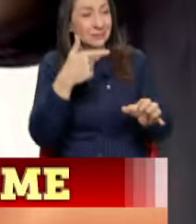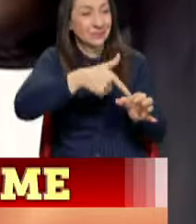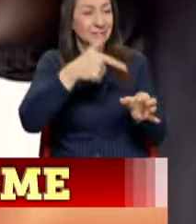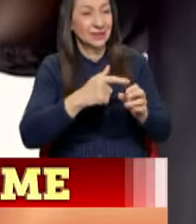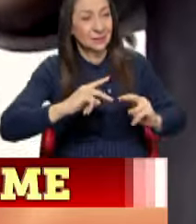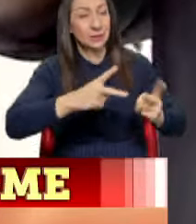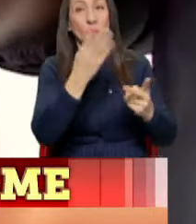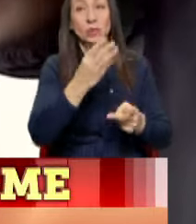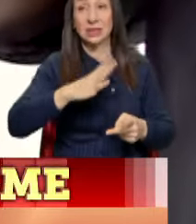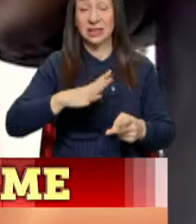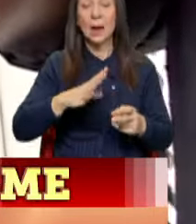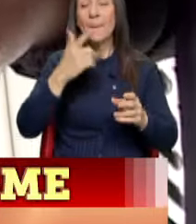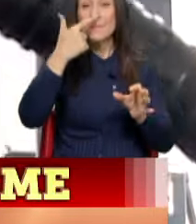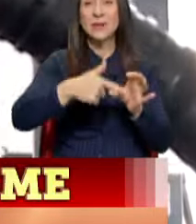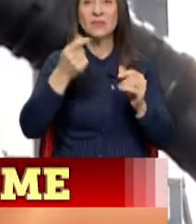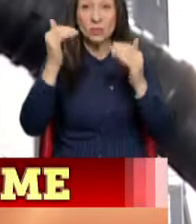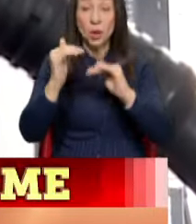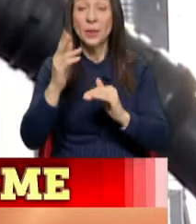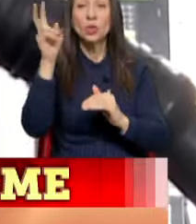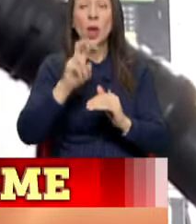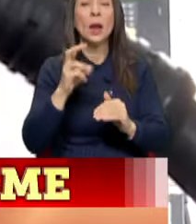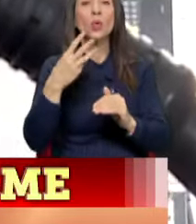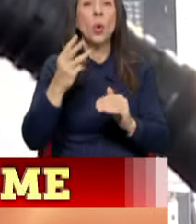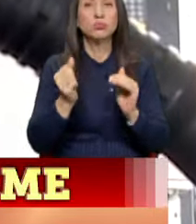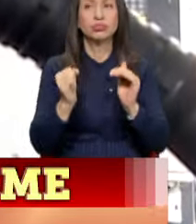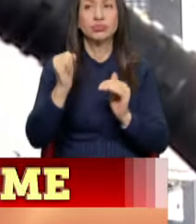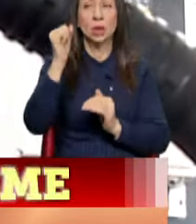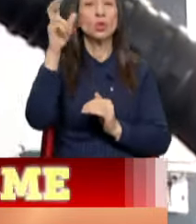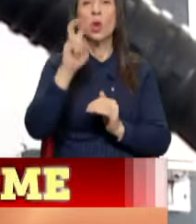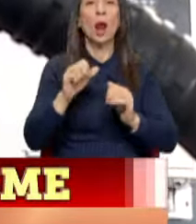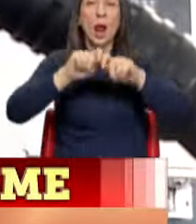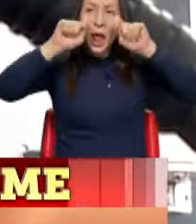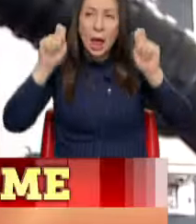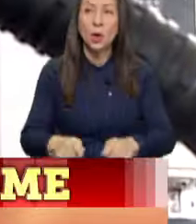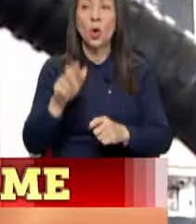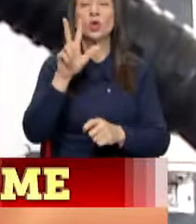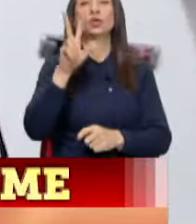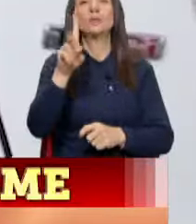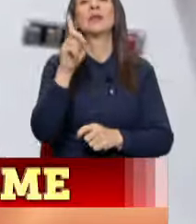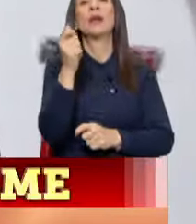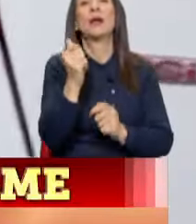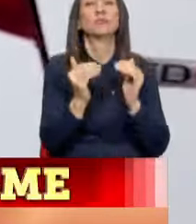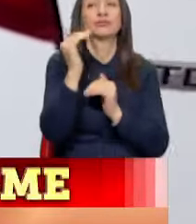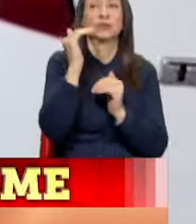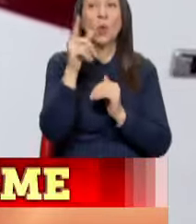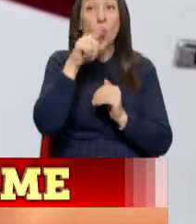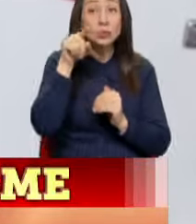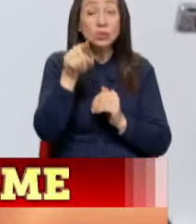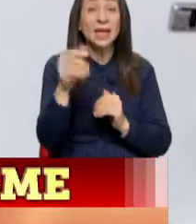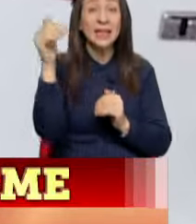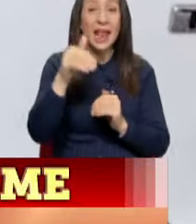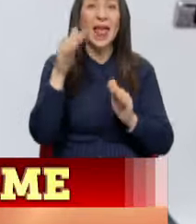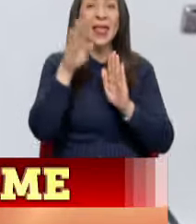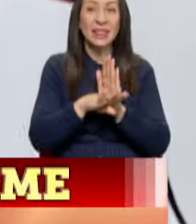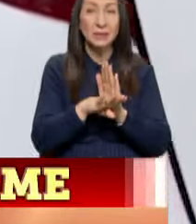istedi Ham Petrol fiyatları düştü ancak döviz kuru hareketlendi dolar rekor kırarak 31 lirayı açtı O yüzden gelen